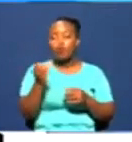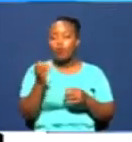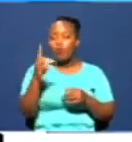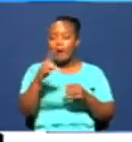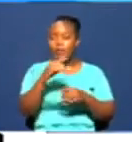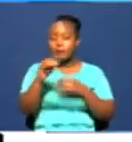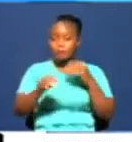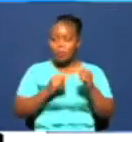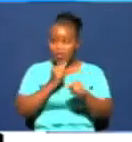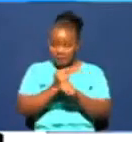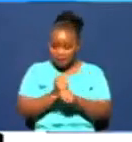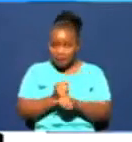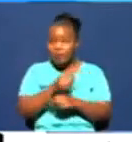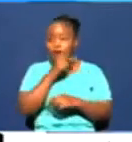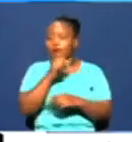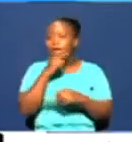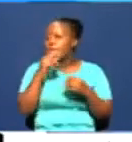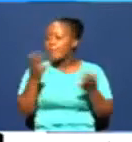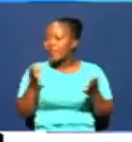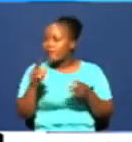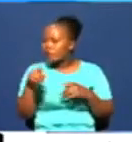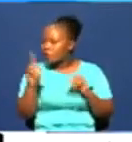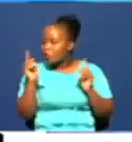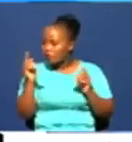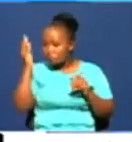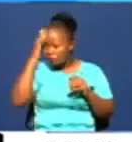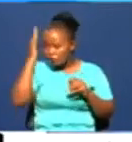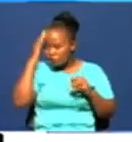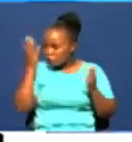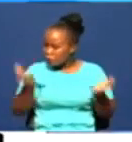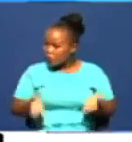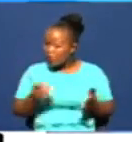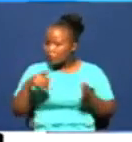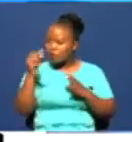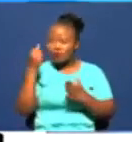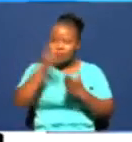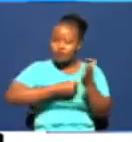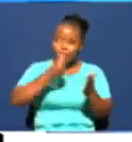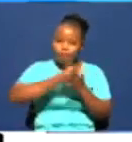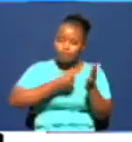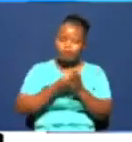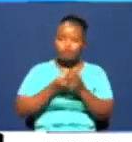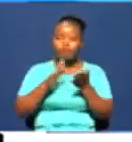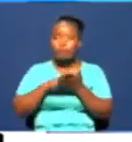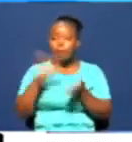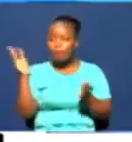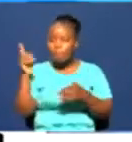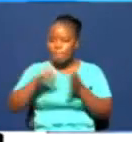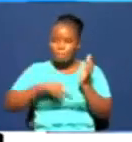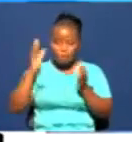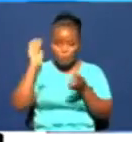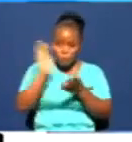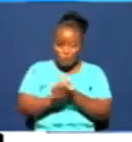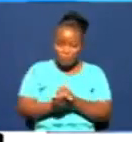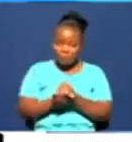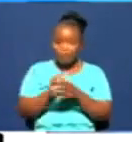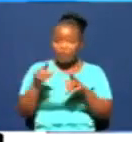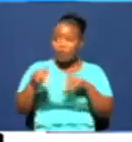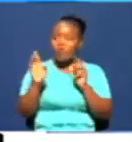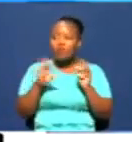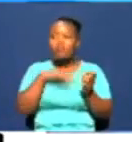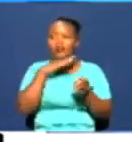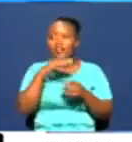Sir Charles, jinsi alivyofahamika, ametajwa kuwa mtetezi mkakamavu wa yale aliyoamini. Alifariki kutokana na homa